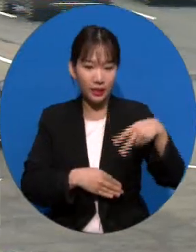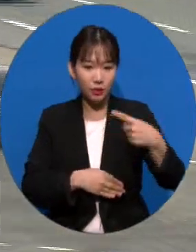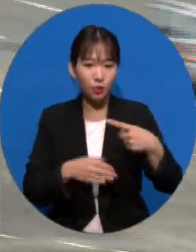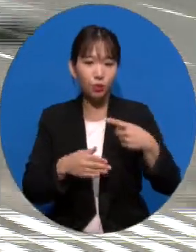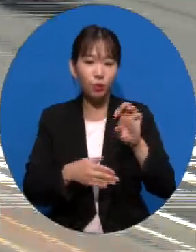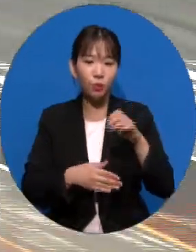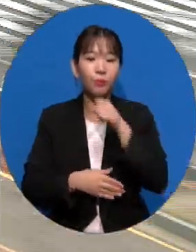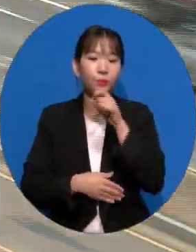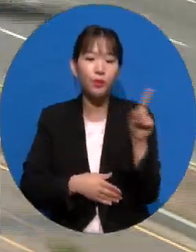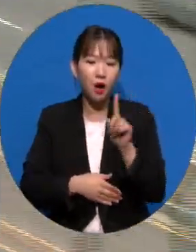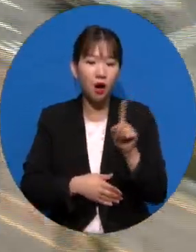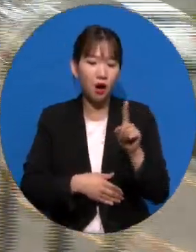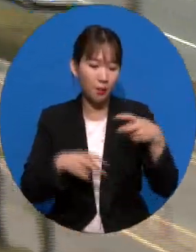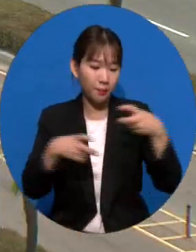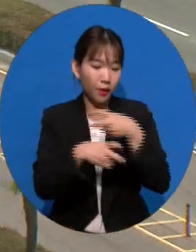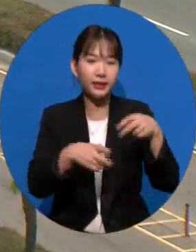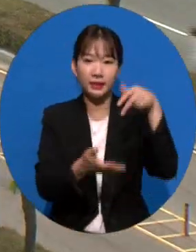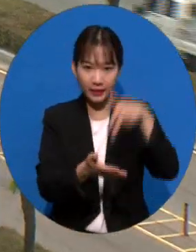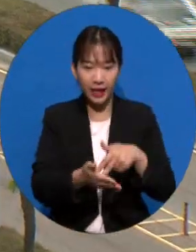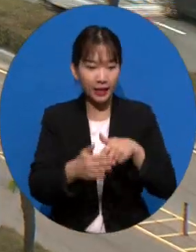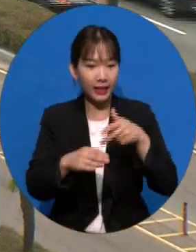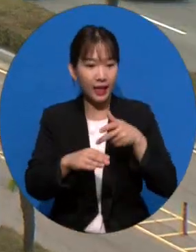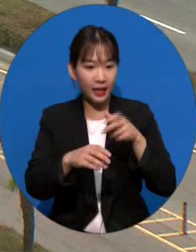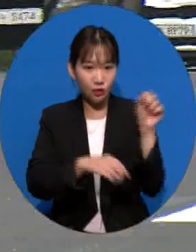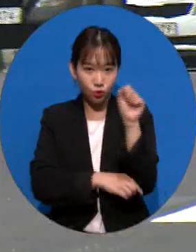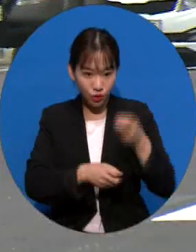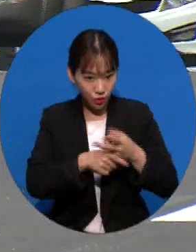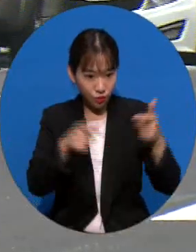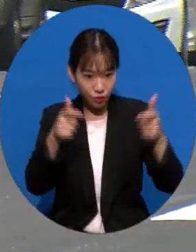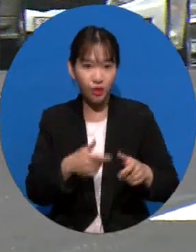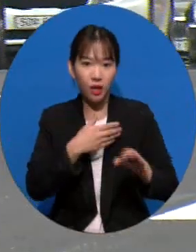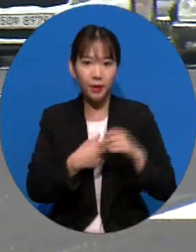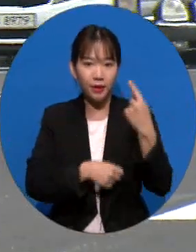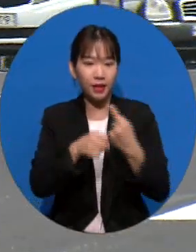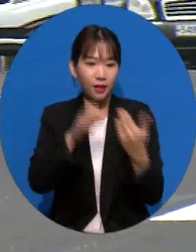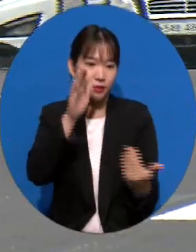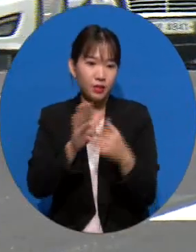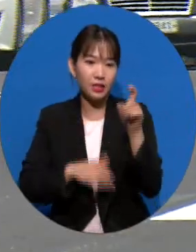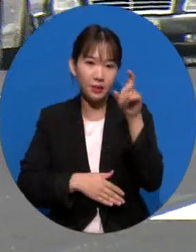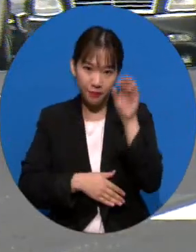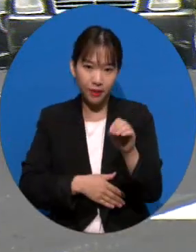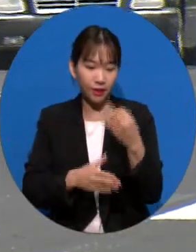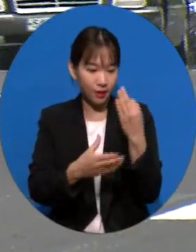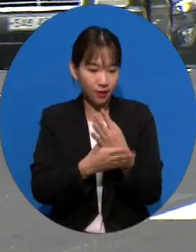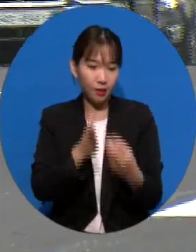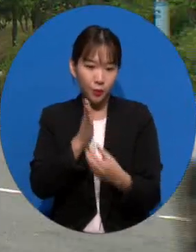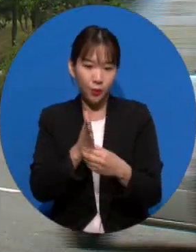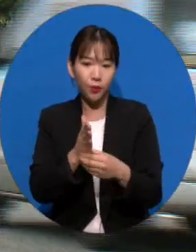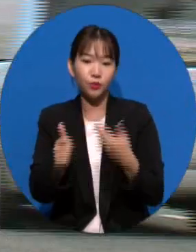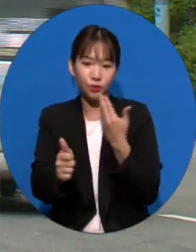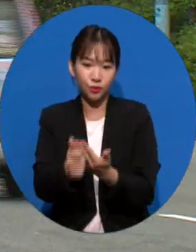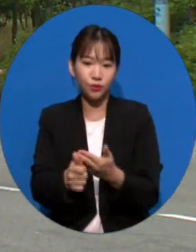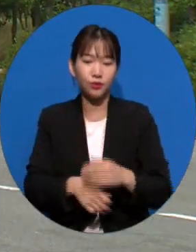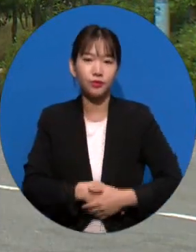포인트제는 대중교통 이용 등을 통해 자동차 주행 거리를 감축한 경우 연 최대 10만 원을 현금이나 상품권으로